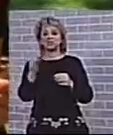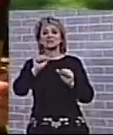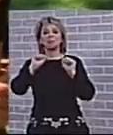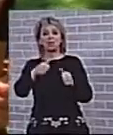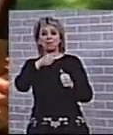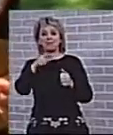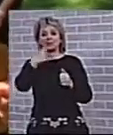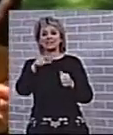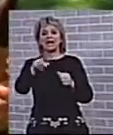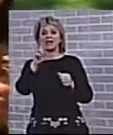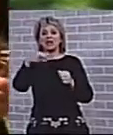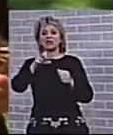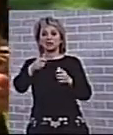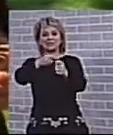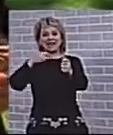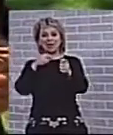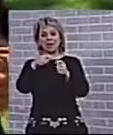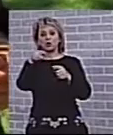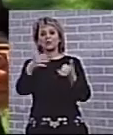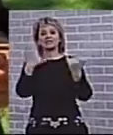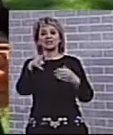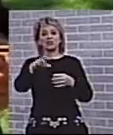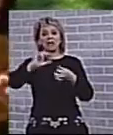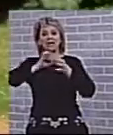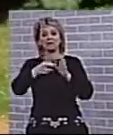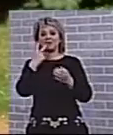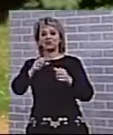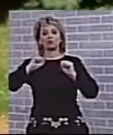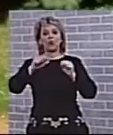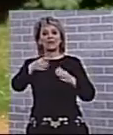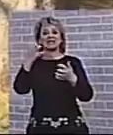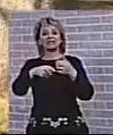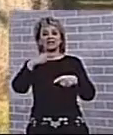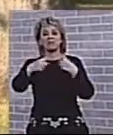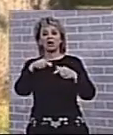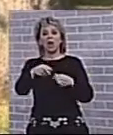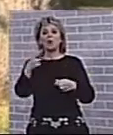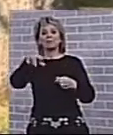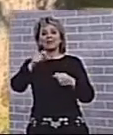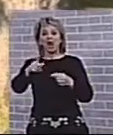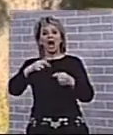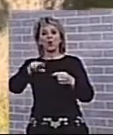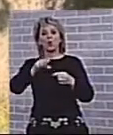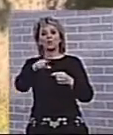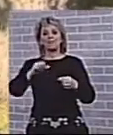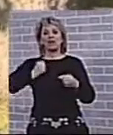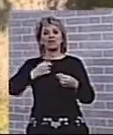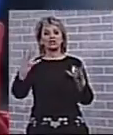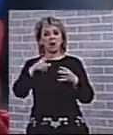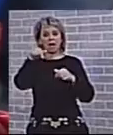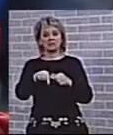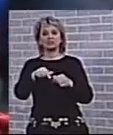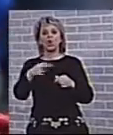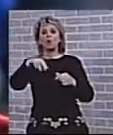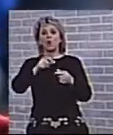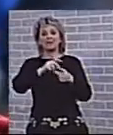смогли попробовать классику. Стрельба из лука – сейчас олимпийский вид спорта, а в средние века – бытовая охота и боевая необходимость.